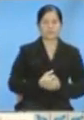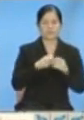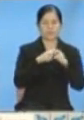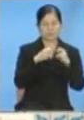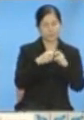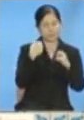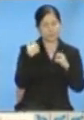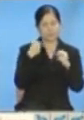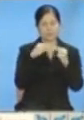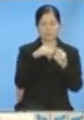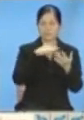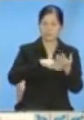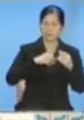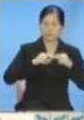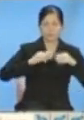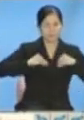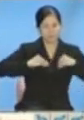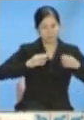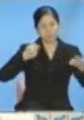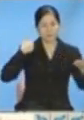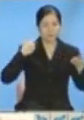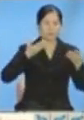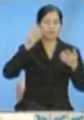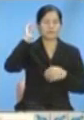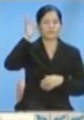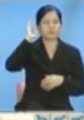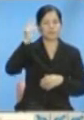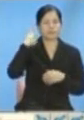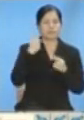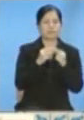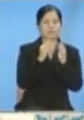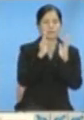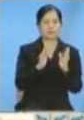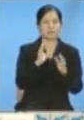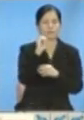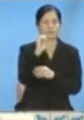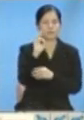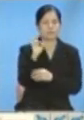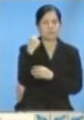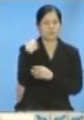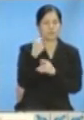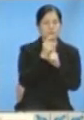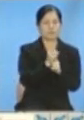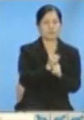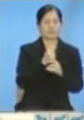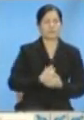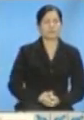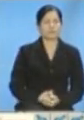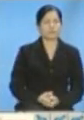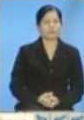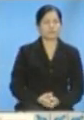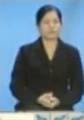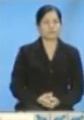เห็นชอบร่วมกันจะอภิปรายกันจำนวน57ท่านตามที่เรียกร้องกันอยู่